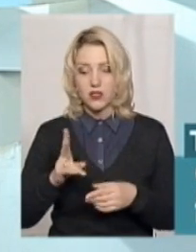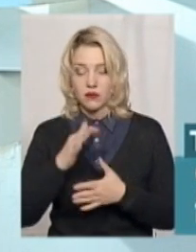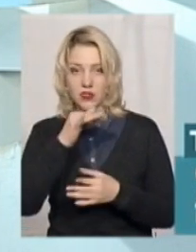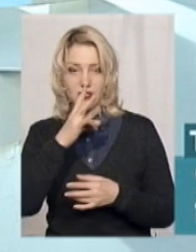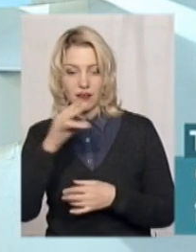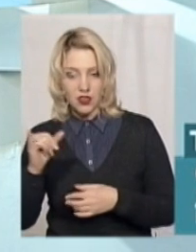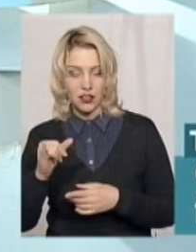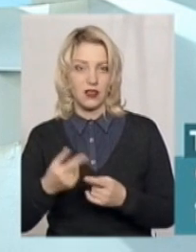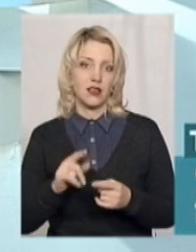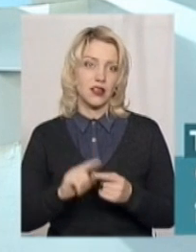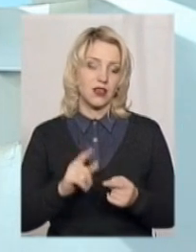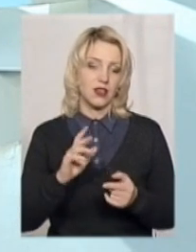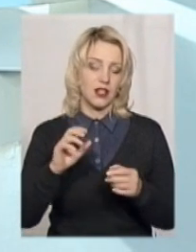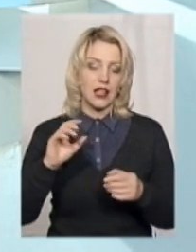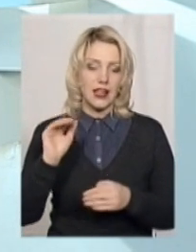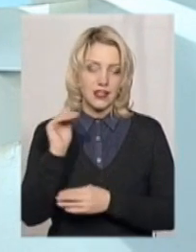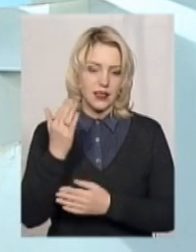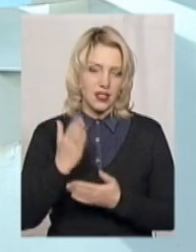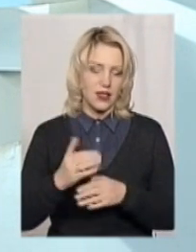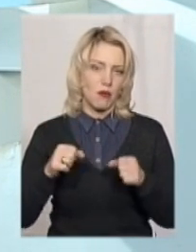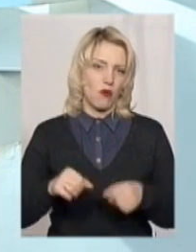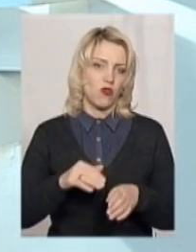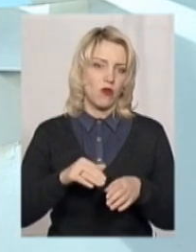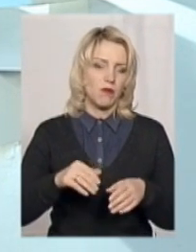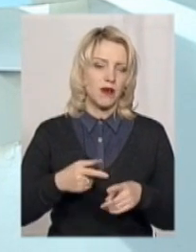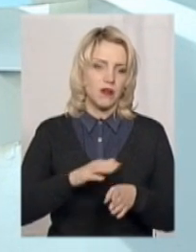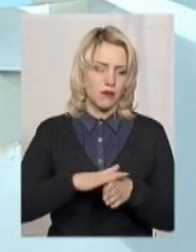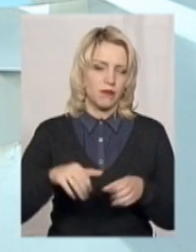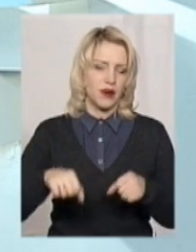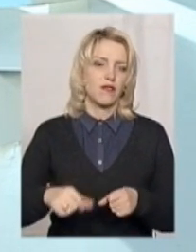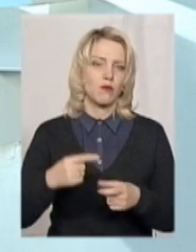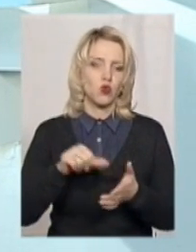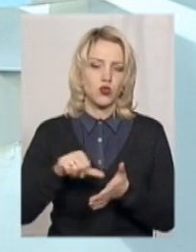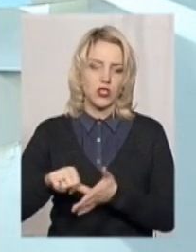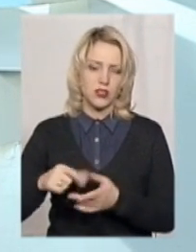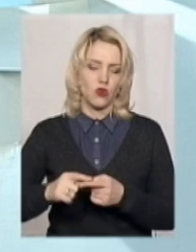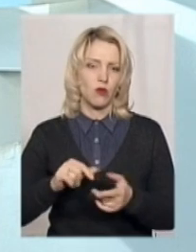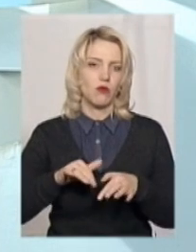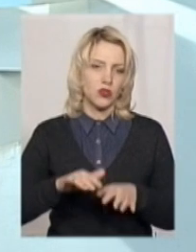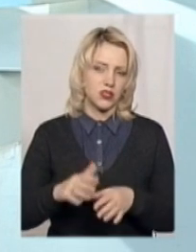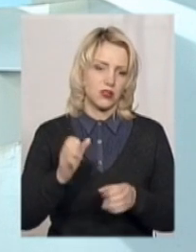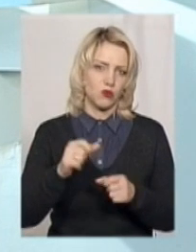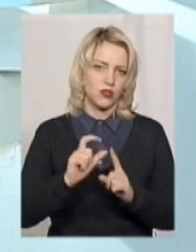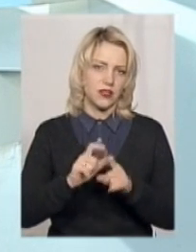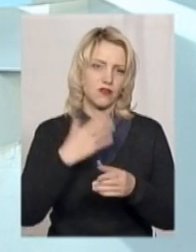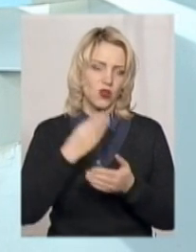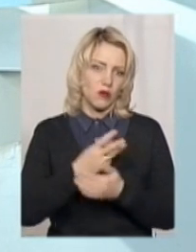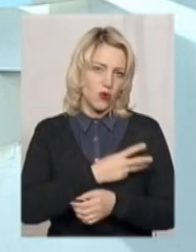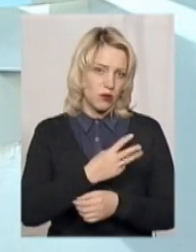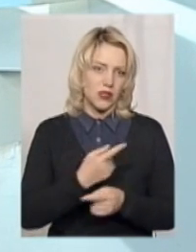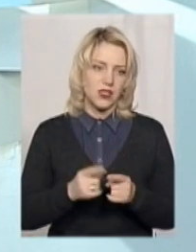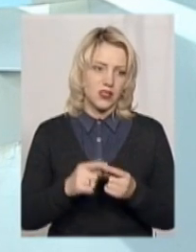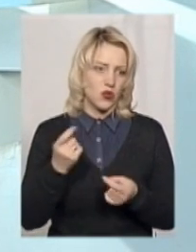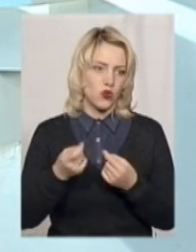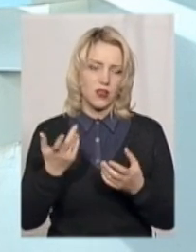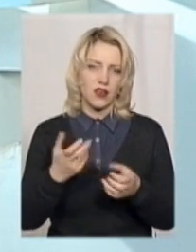дитина є повноправним учасником освітнього процесу, і вона теж може висловлювати свої побажання. Це нюанси, які